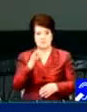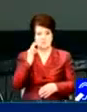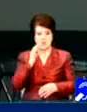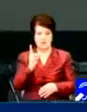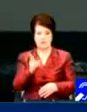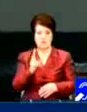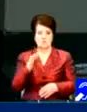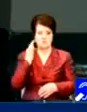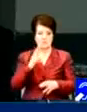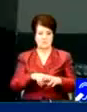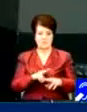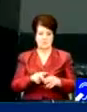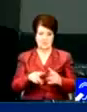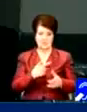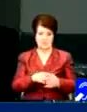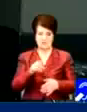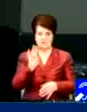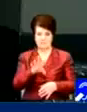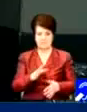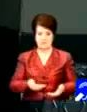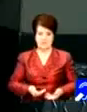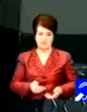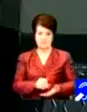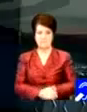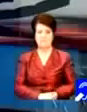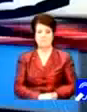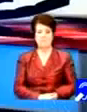la 20 de ani de închisoare sau chiar detenție pe viață.